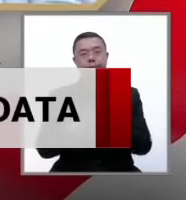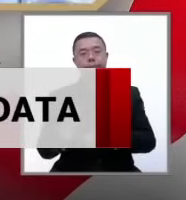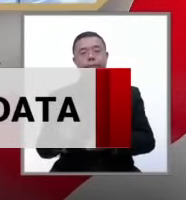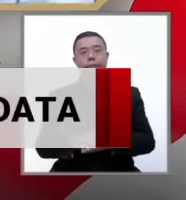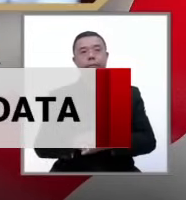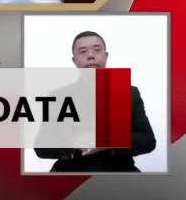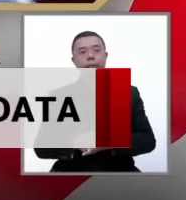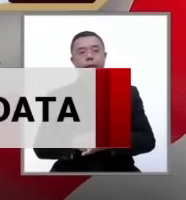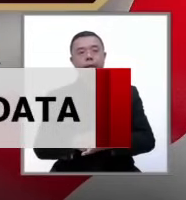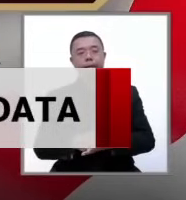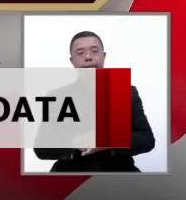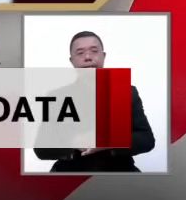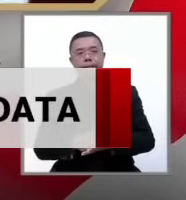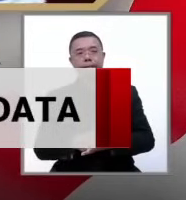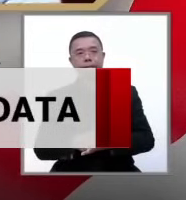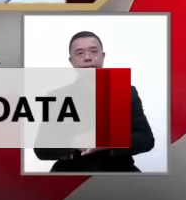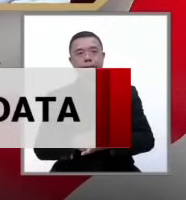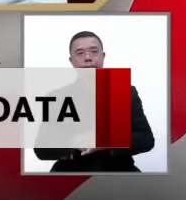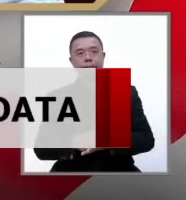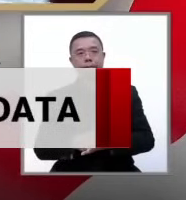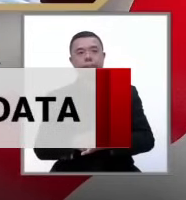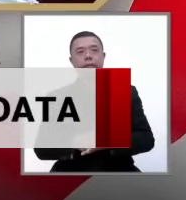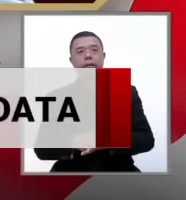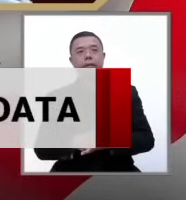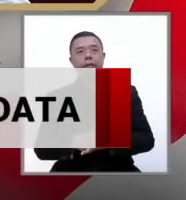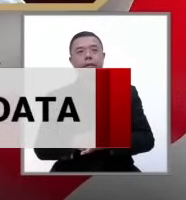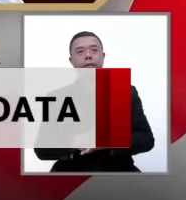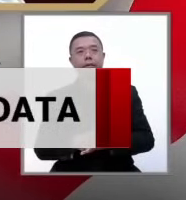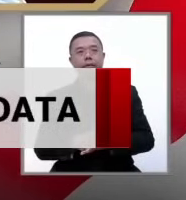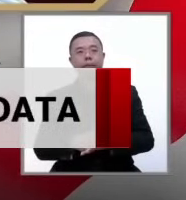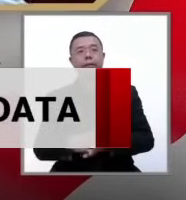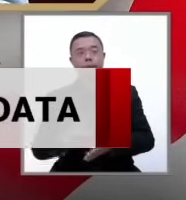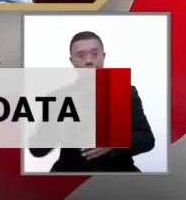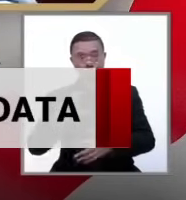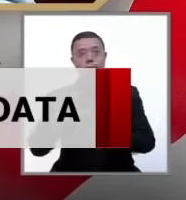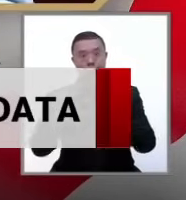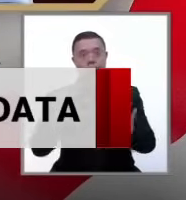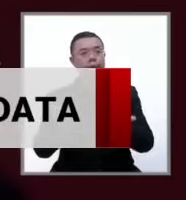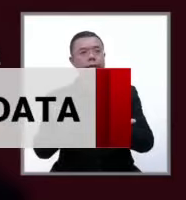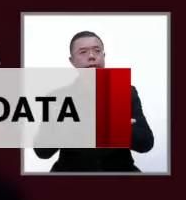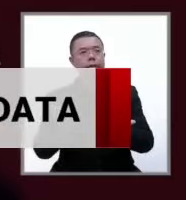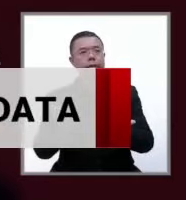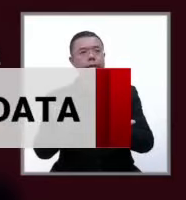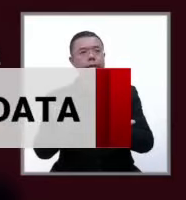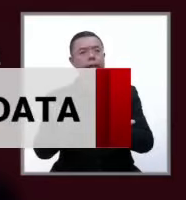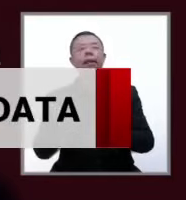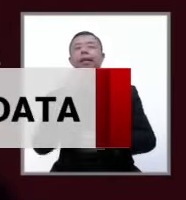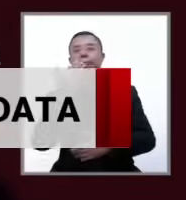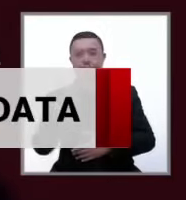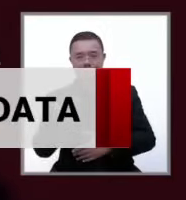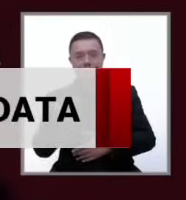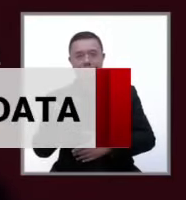baik masih ada waktu untuk menjelaskan atau cukup cukup baik terima